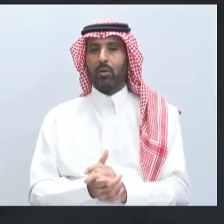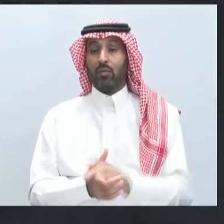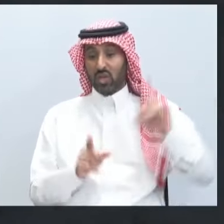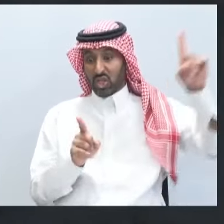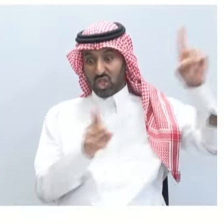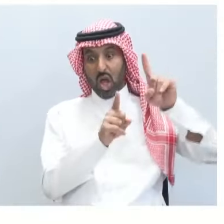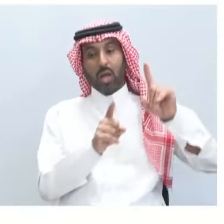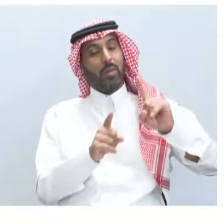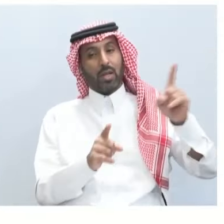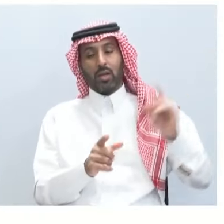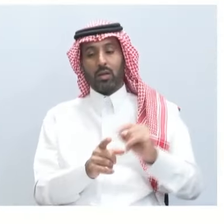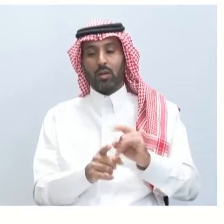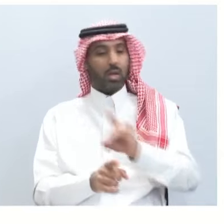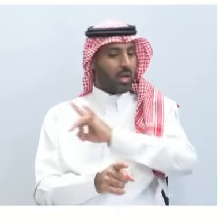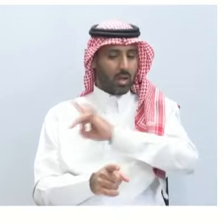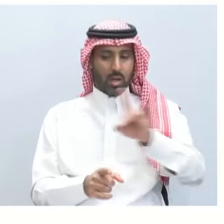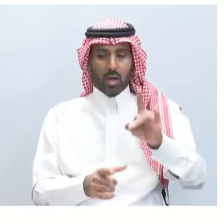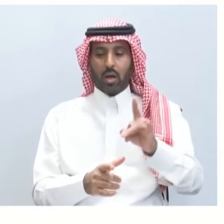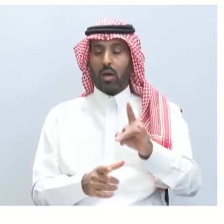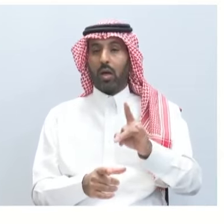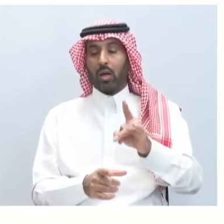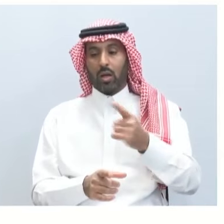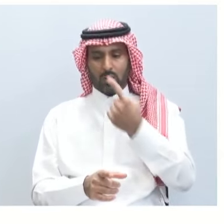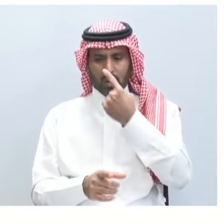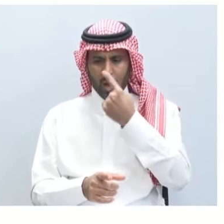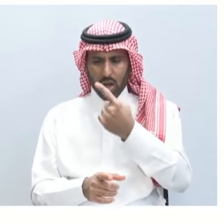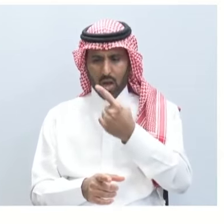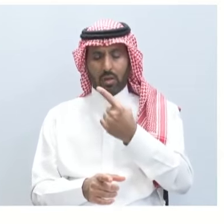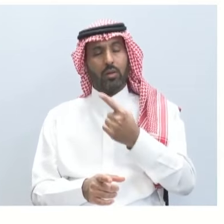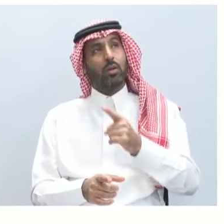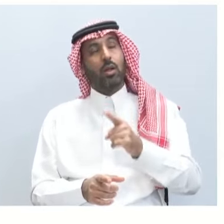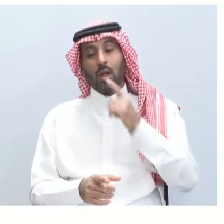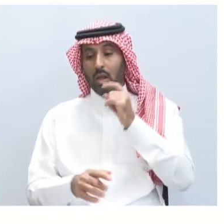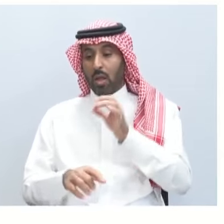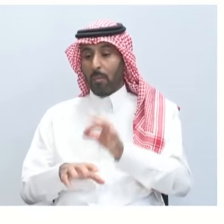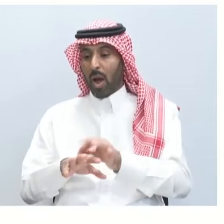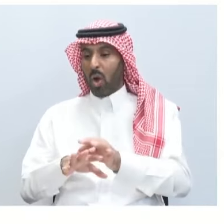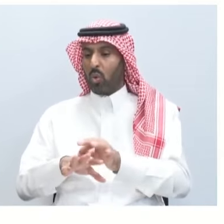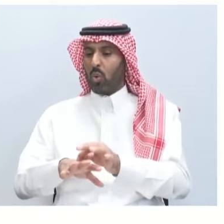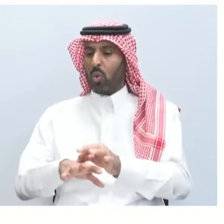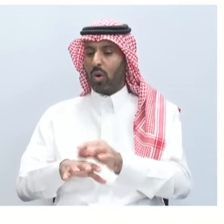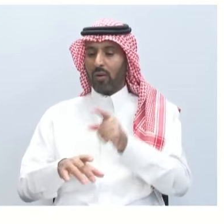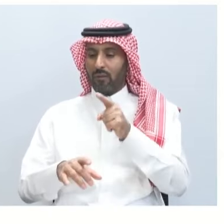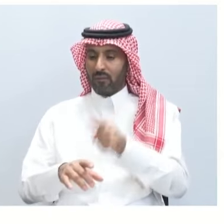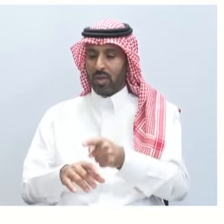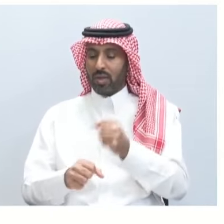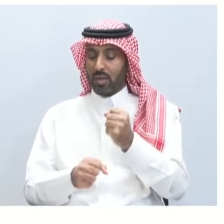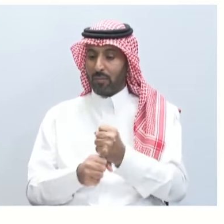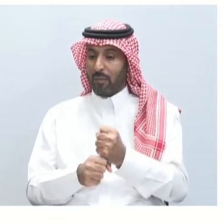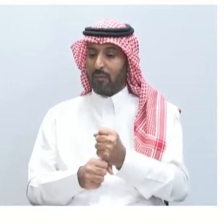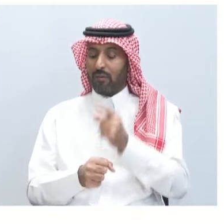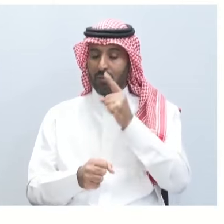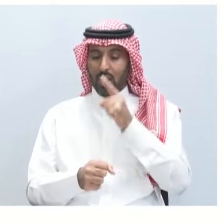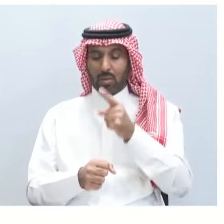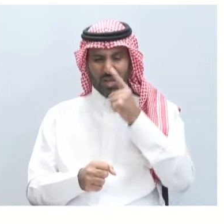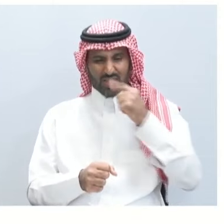احسنتم لانه لا طاعه لمخلوق في معصيه الخالق لا طاعه لمخلوق في معصيه الخالب السؤال الاخر ما